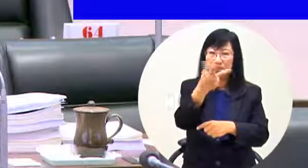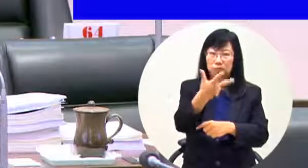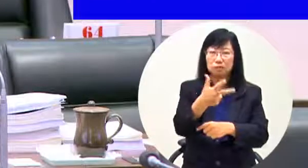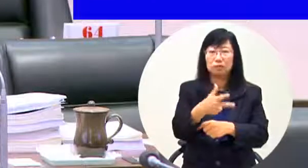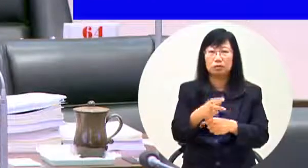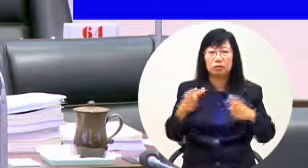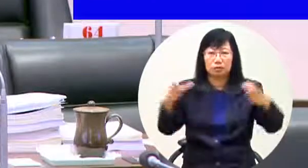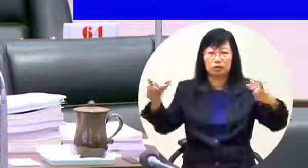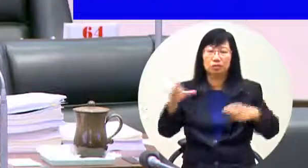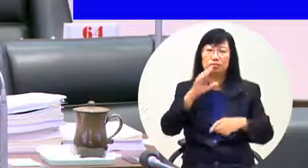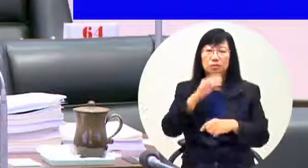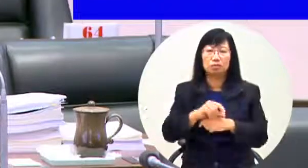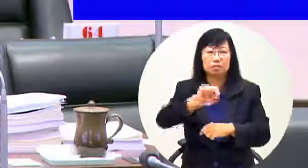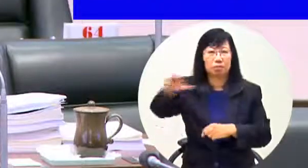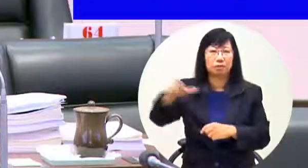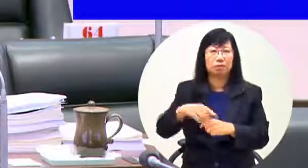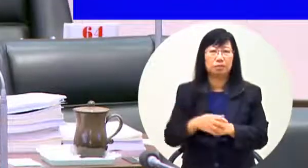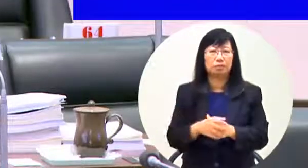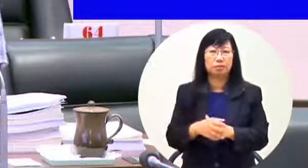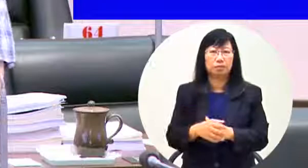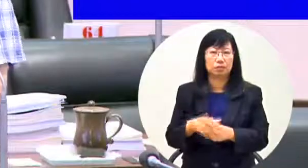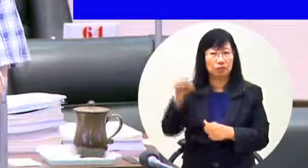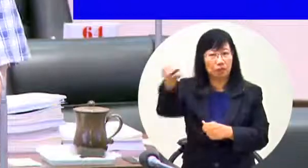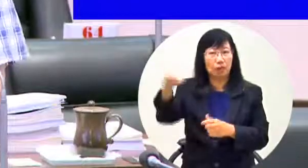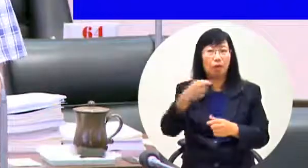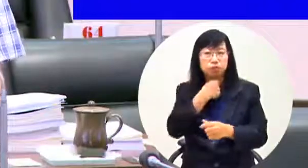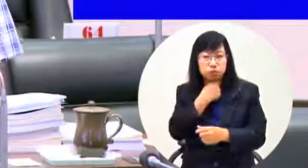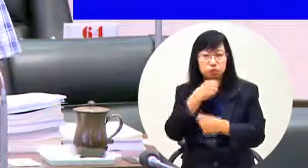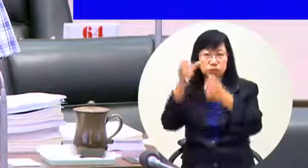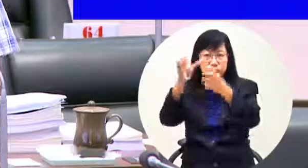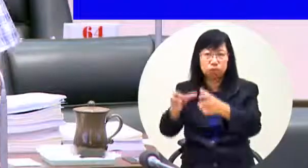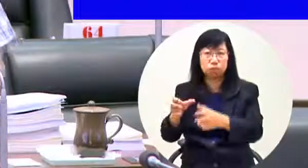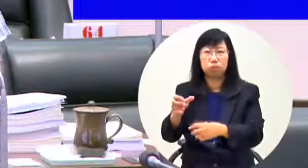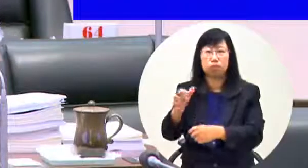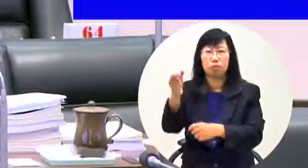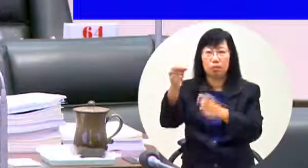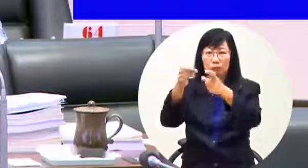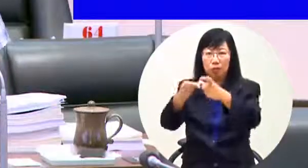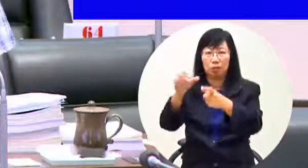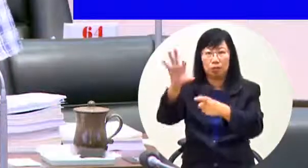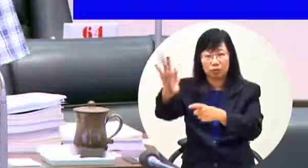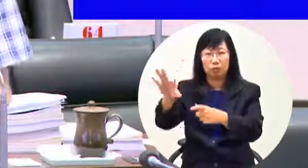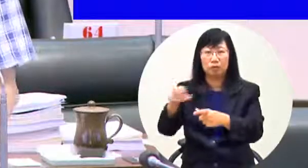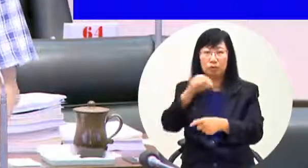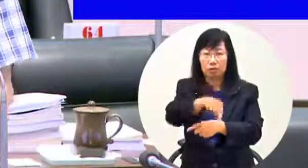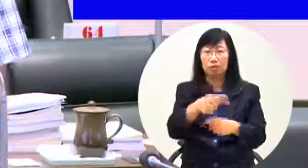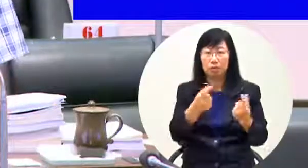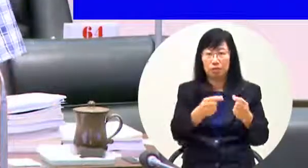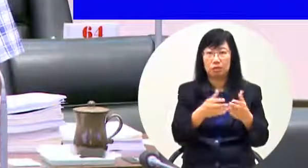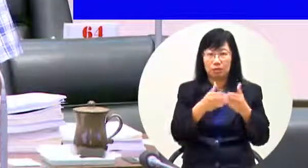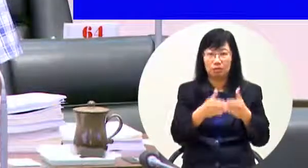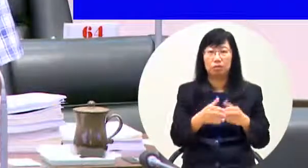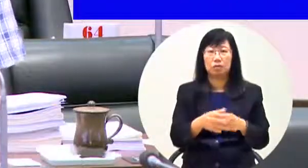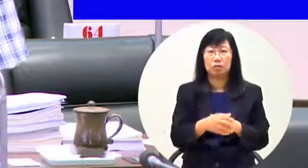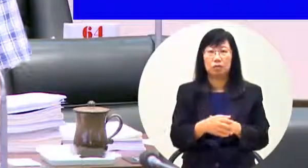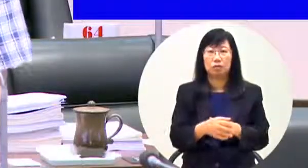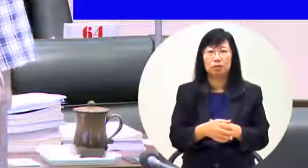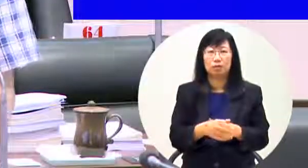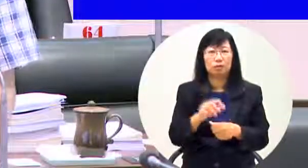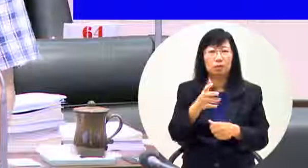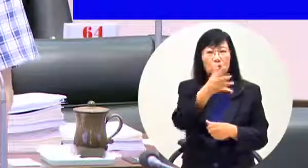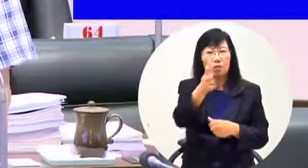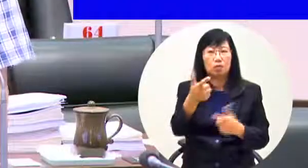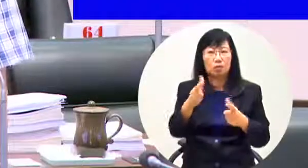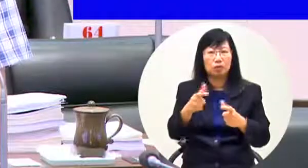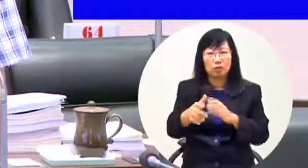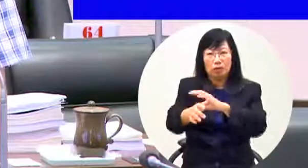厕啊，我们这也是要公厕呢，啊，这画多久啊？哈，啊，这边不是说右昌森林公园没有公厕，而是它公厕